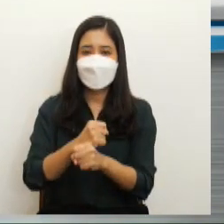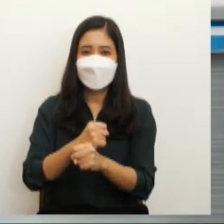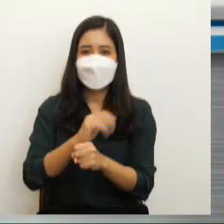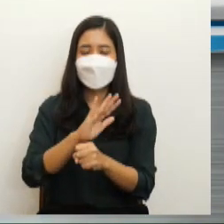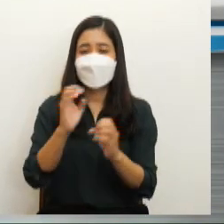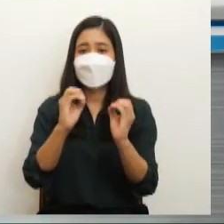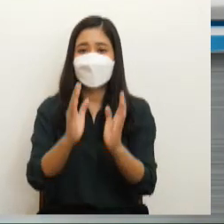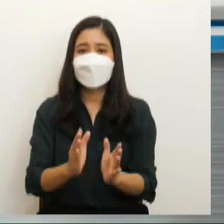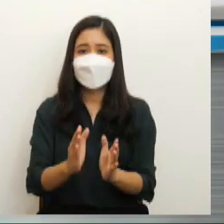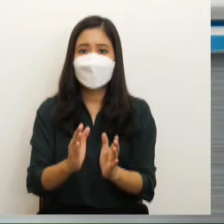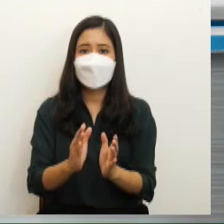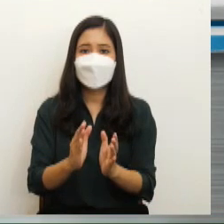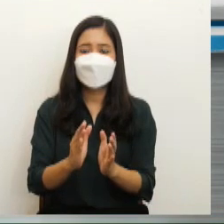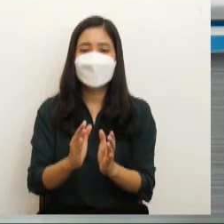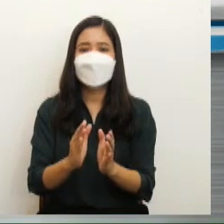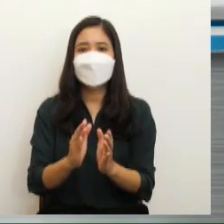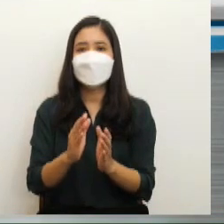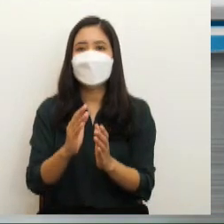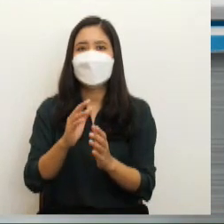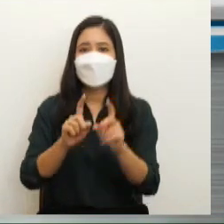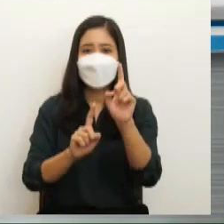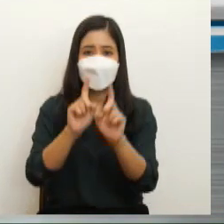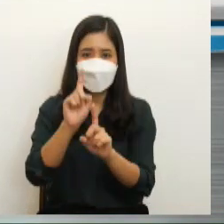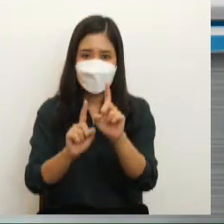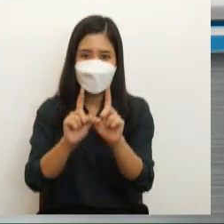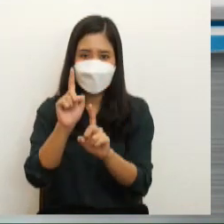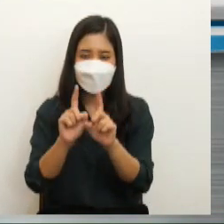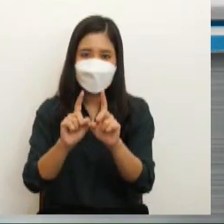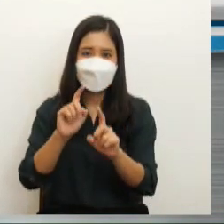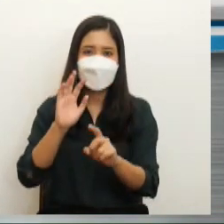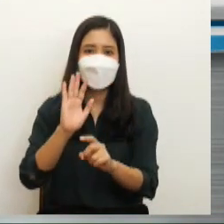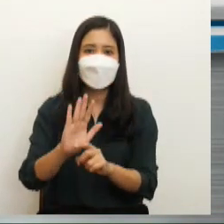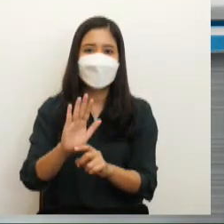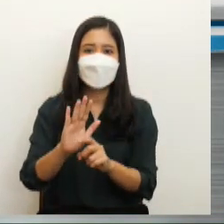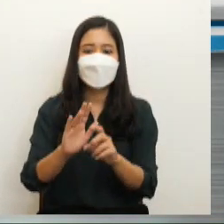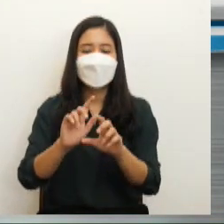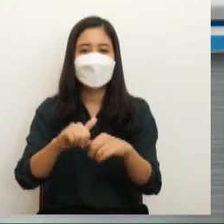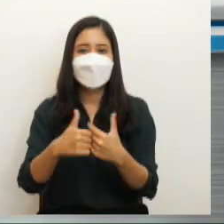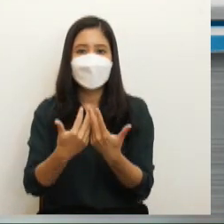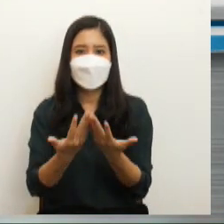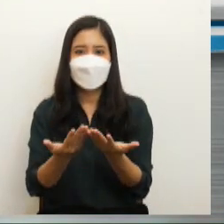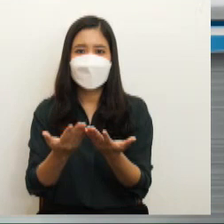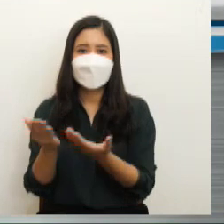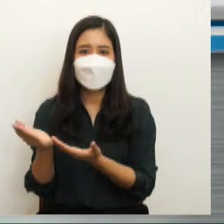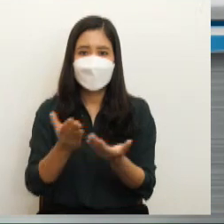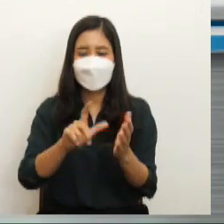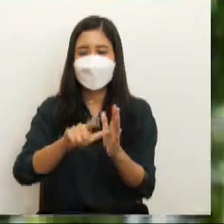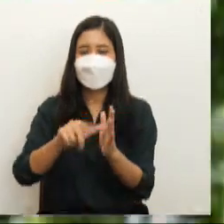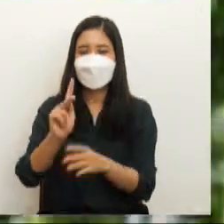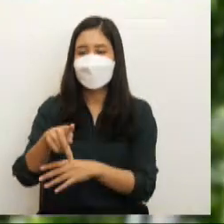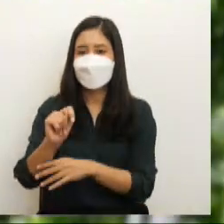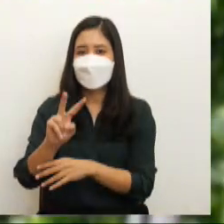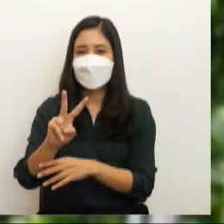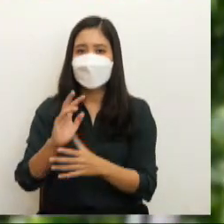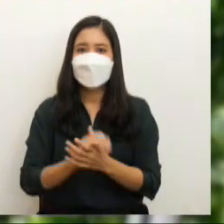ครูรวมทั้งการประเมินผลจะมีการดำเนินการอย่างไรเรียนเชิญท่านเลขาค่ะ